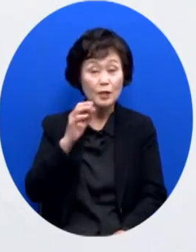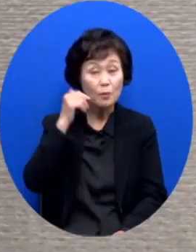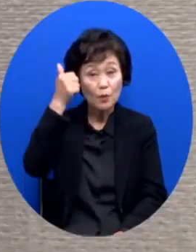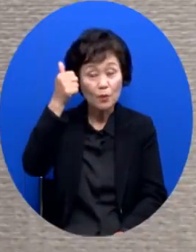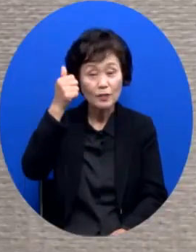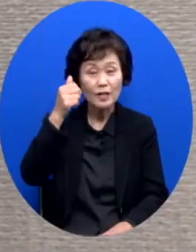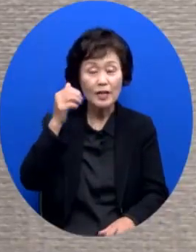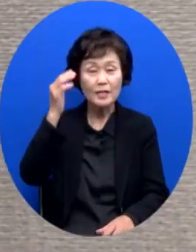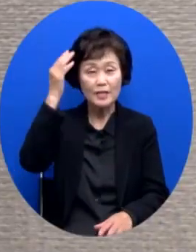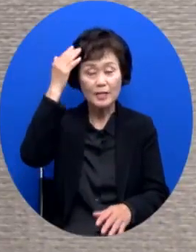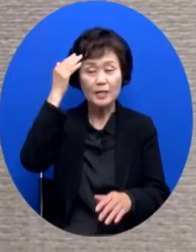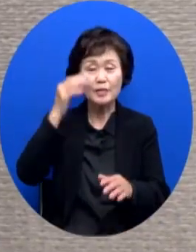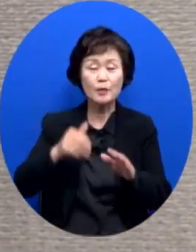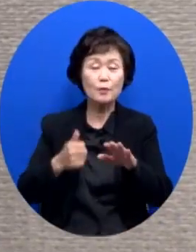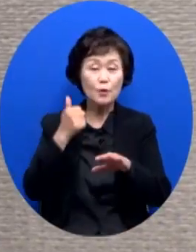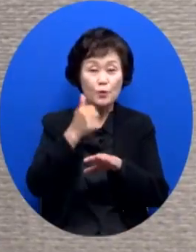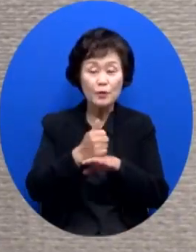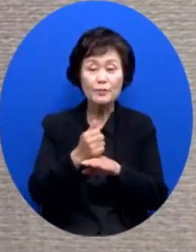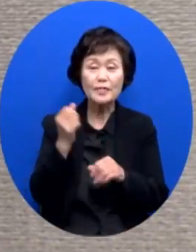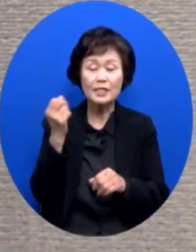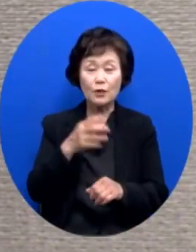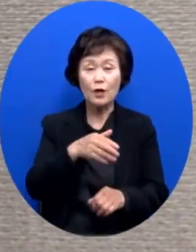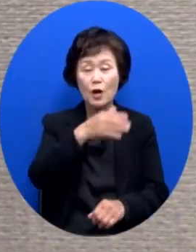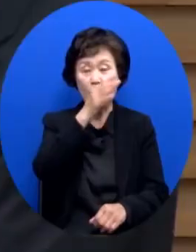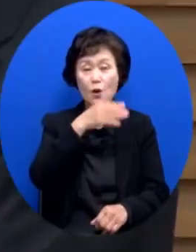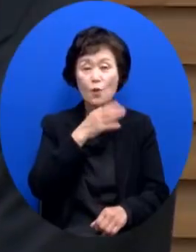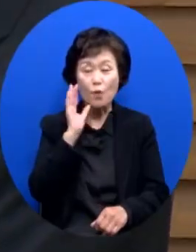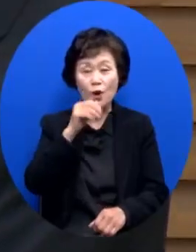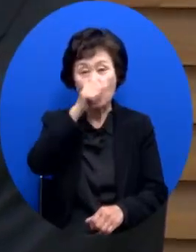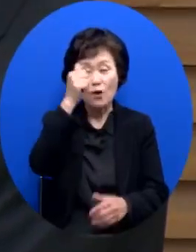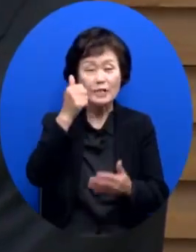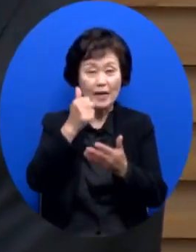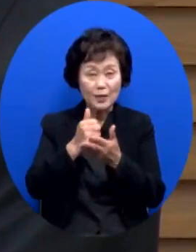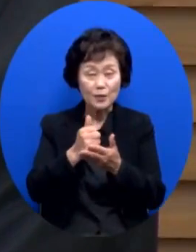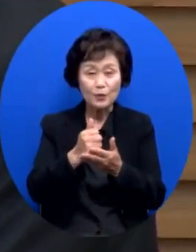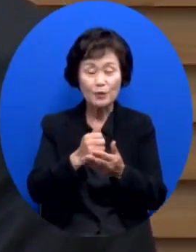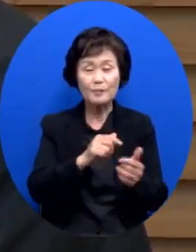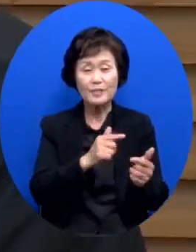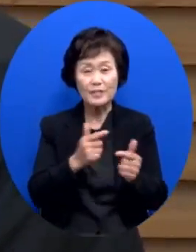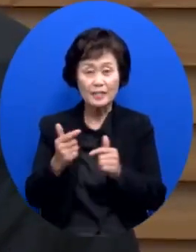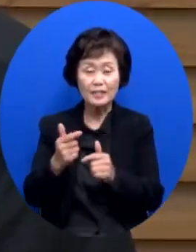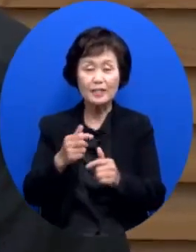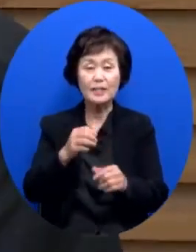위임식과 원로장로 추대에 이어 장로 권사 은퇴식과 임직식이 진행됐습니다.